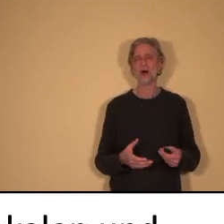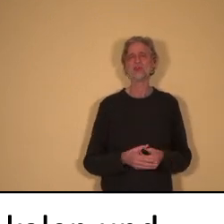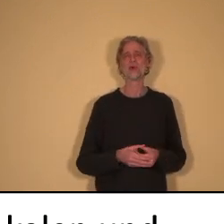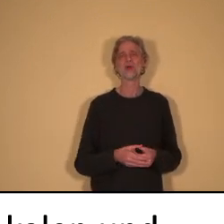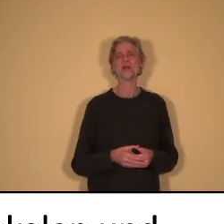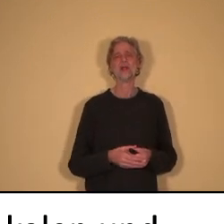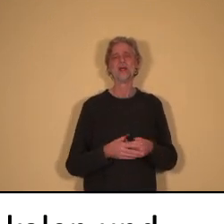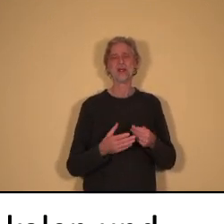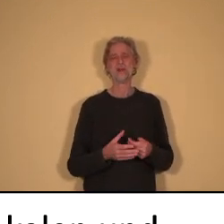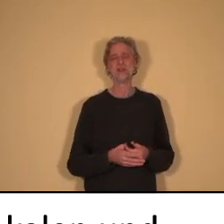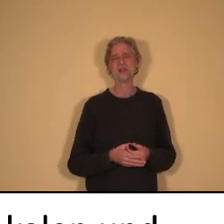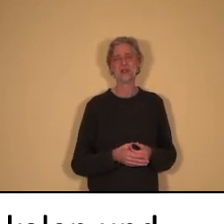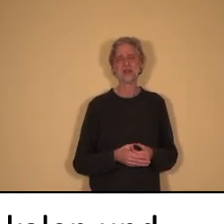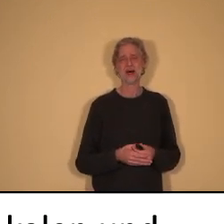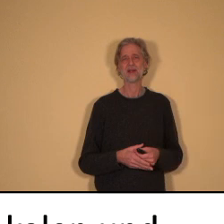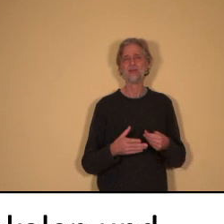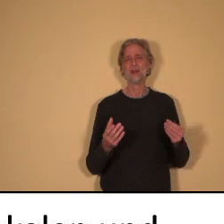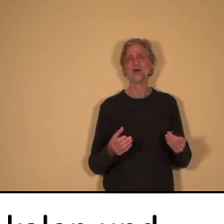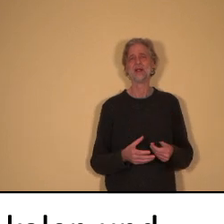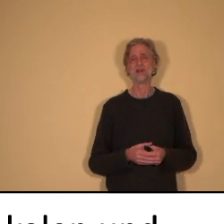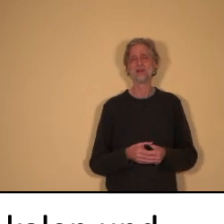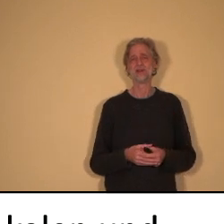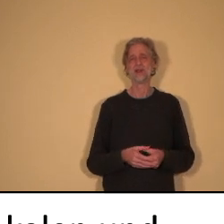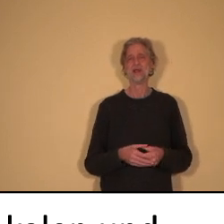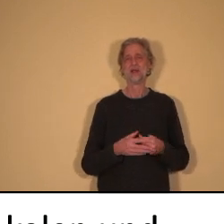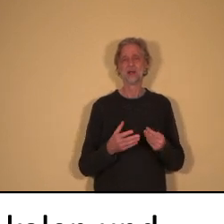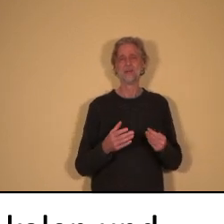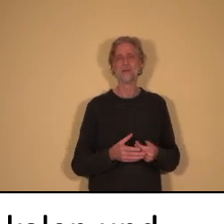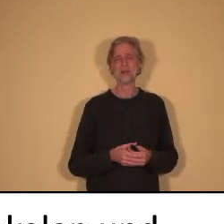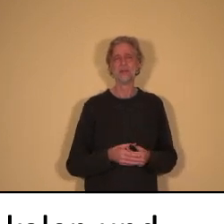auch austrocknen, dann nimmt die Artenvielfalt in diesen